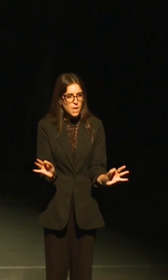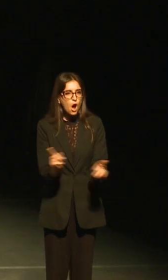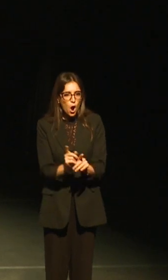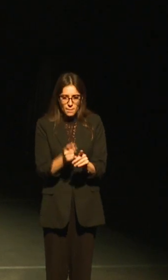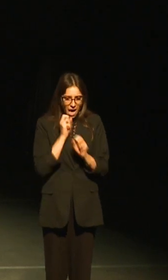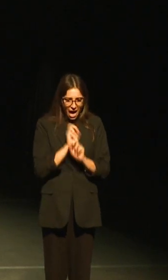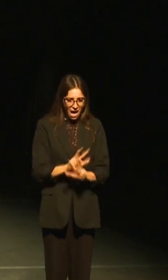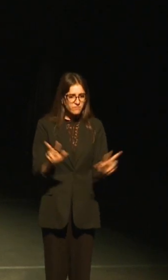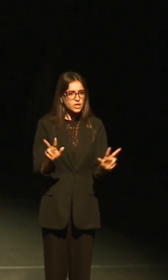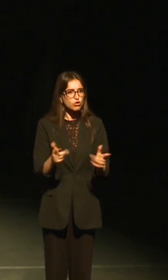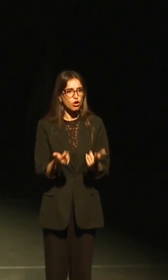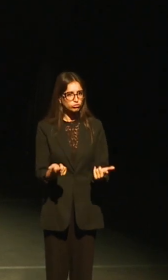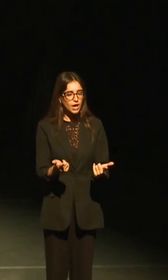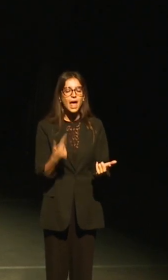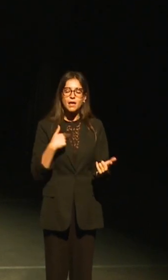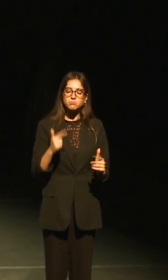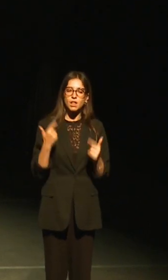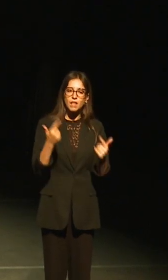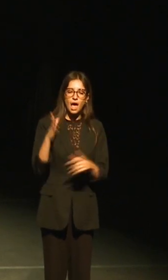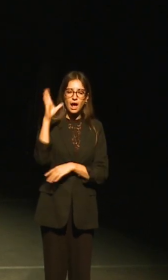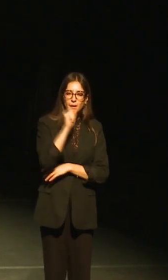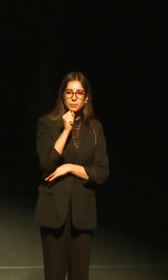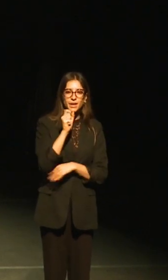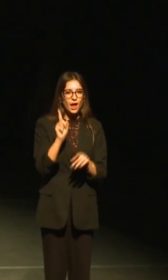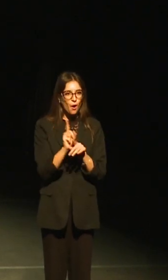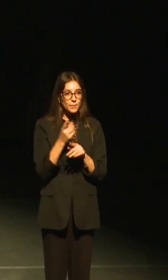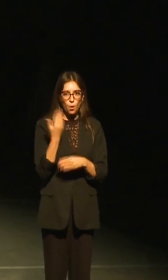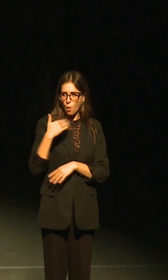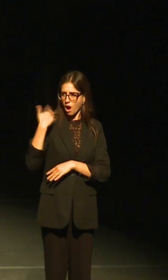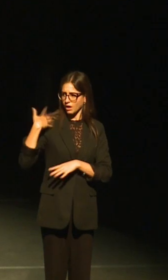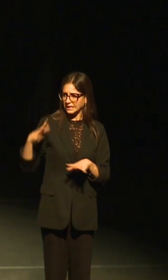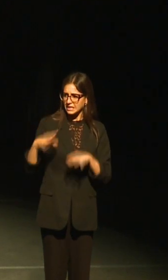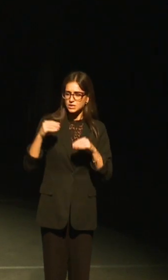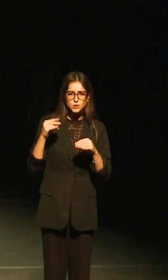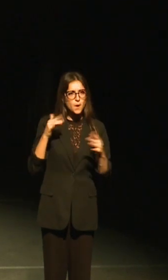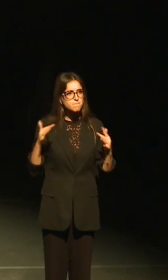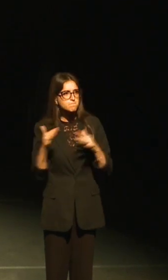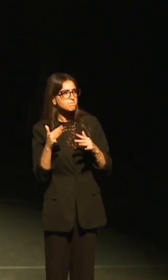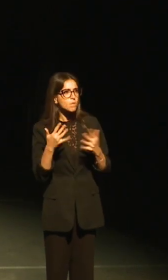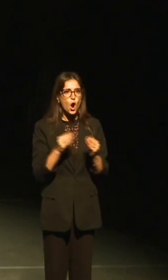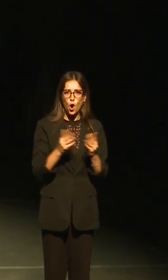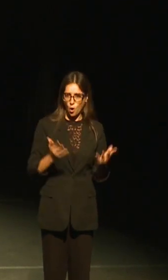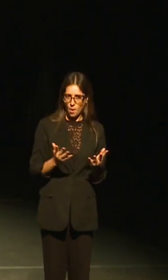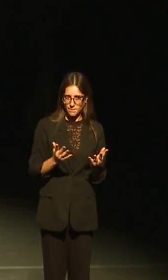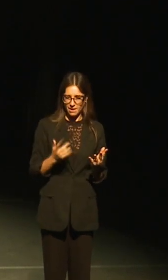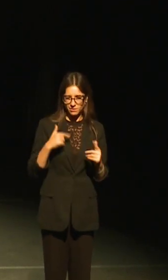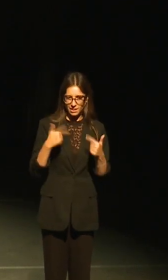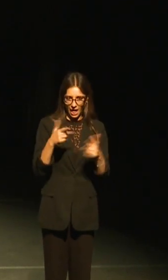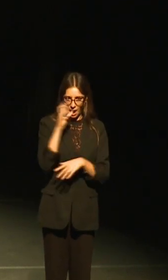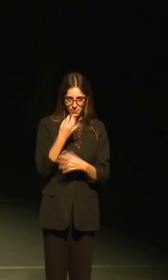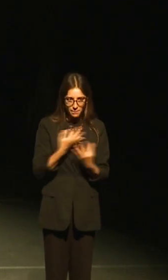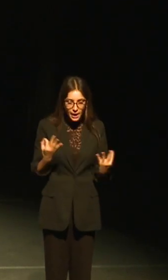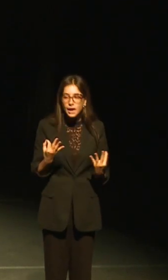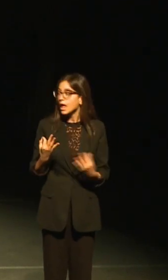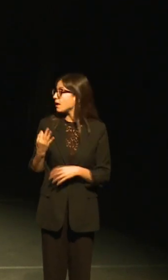capire appieno quale fosse l'atmosfera quando abbiamo cominciato al momento anche perché in quel momento due persone che si amavano Non erano ancora